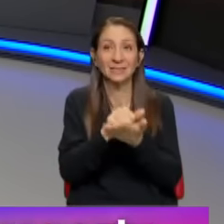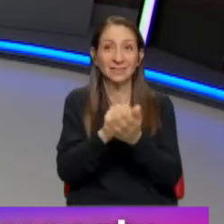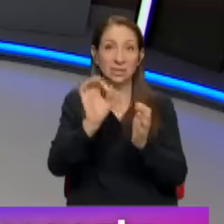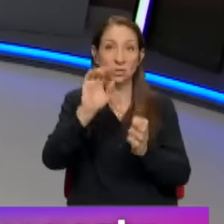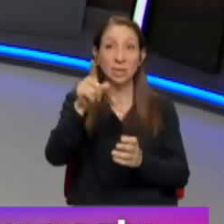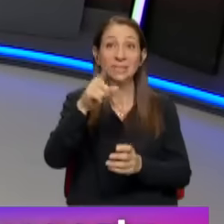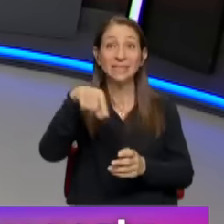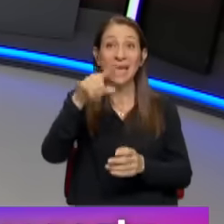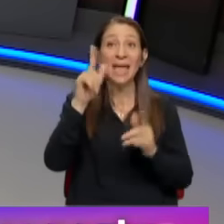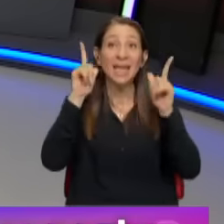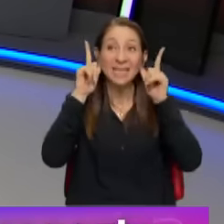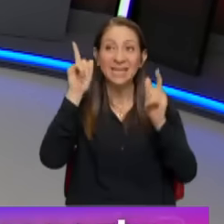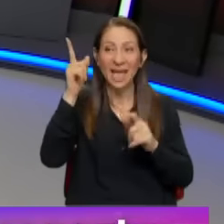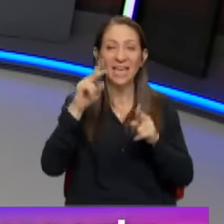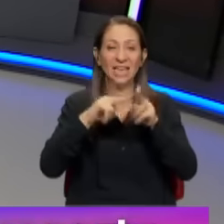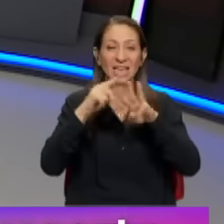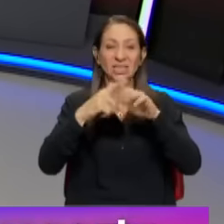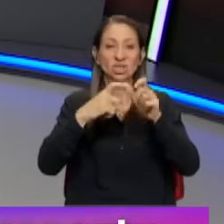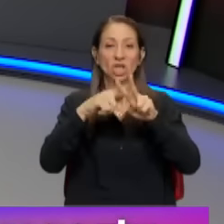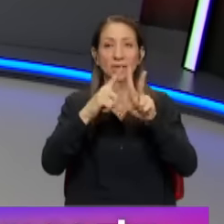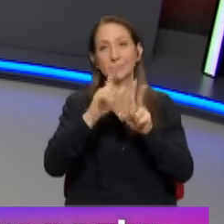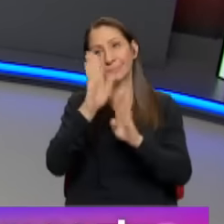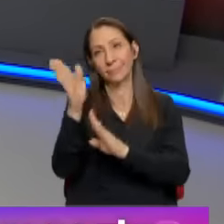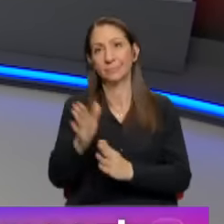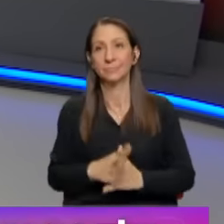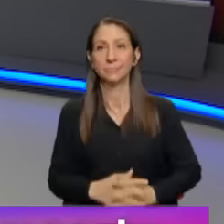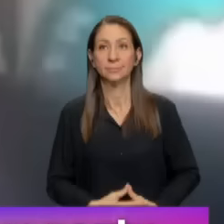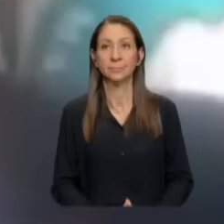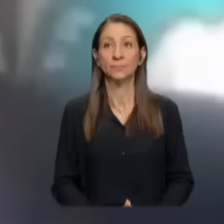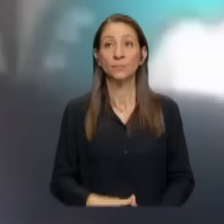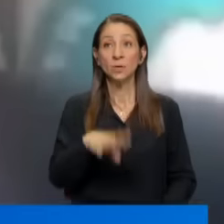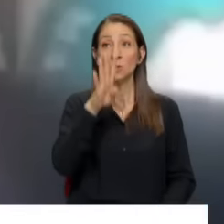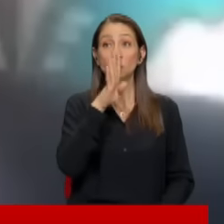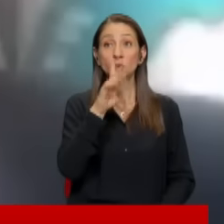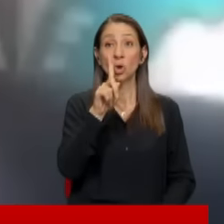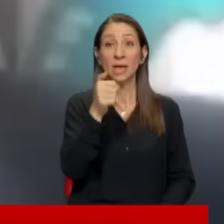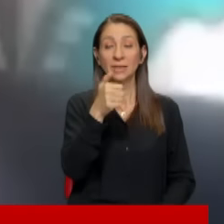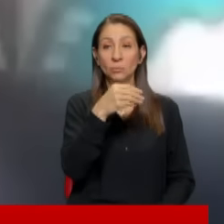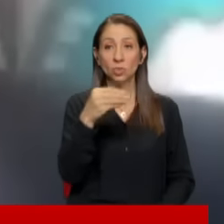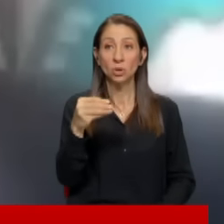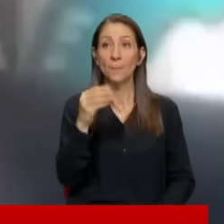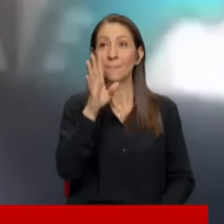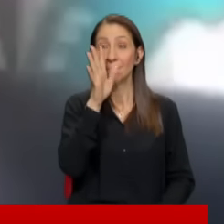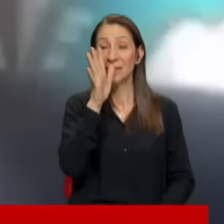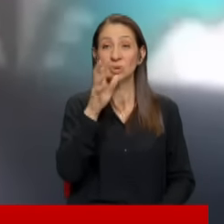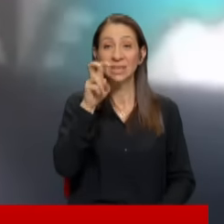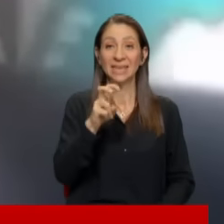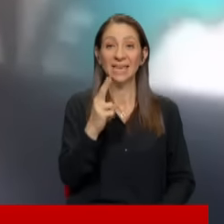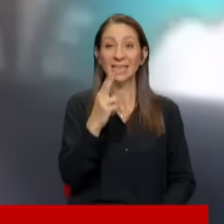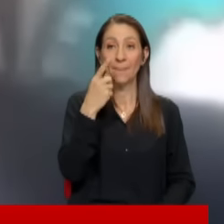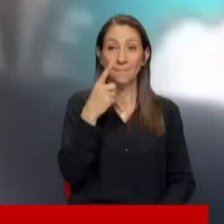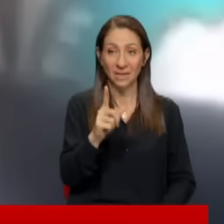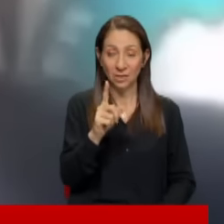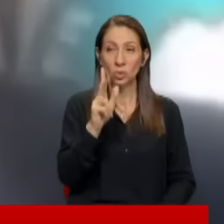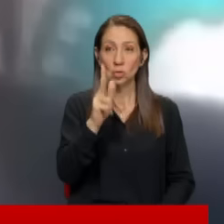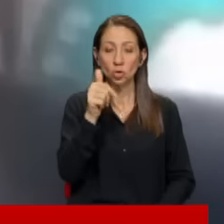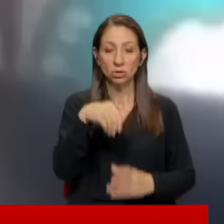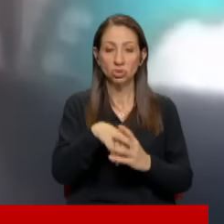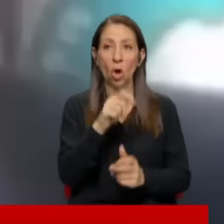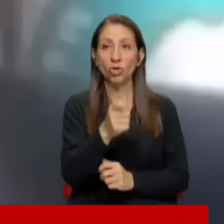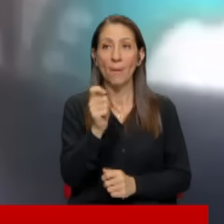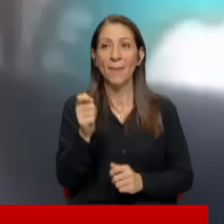alıyor. Sizleri Edirne, Keşan'a götüreceğiz. 416 milyon 587 bin TL 3 gün içerisinde